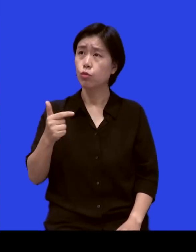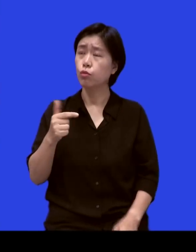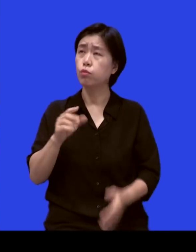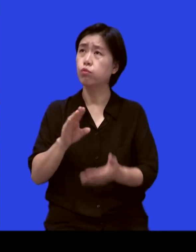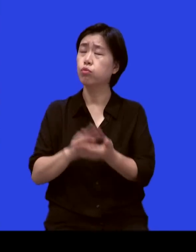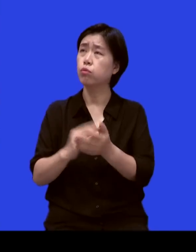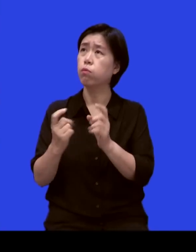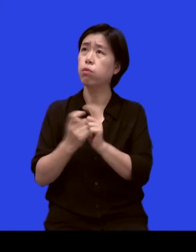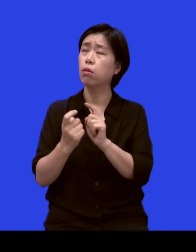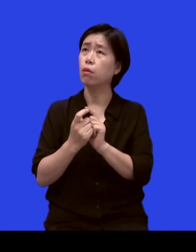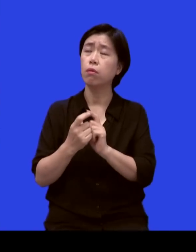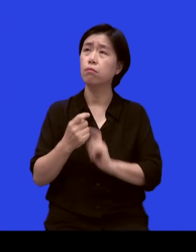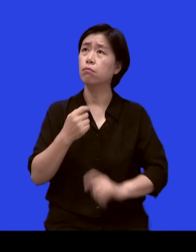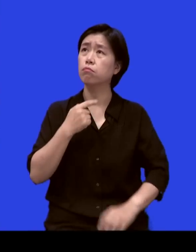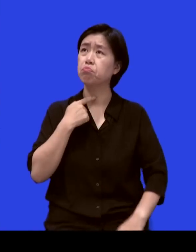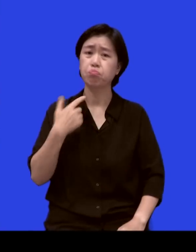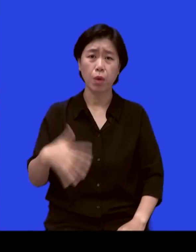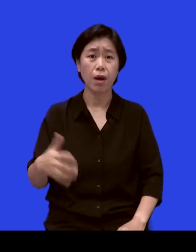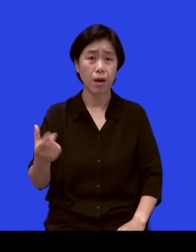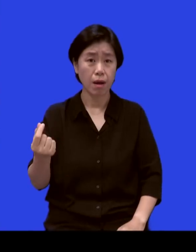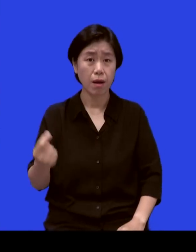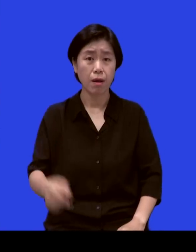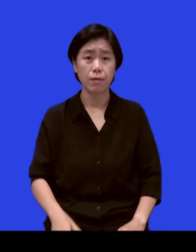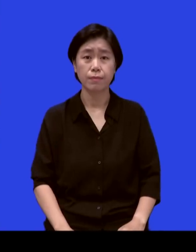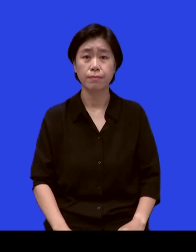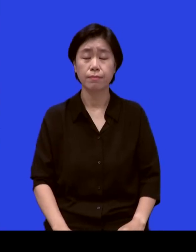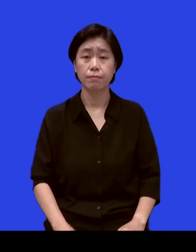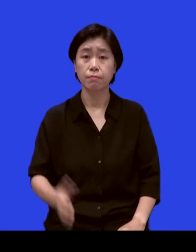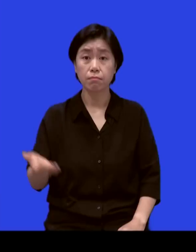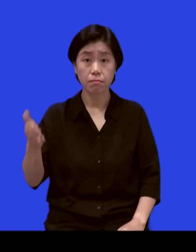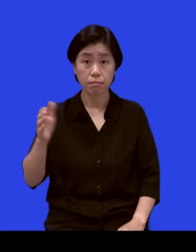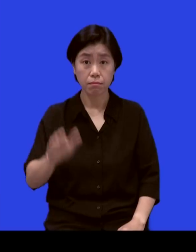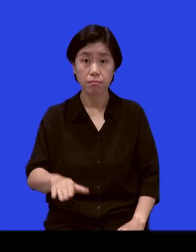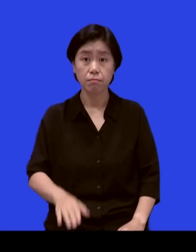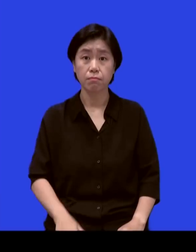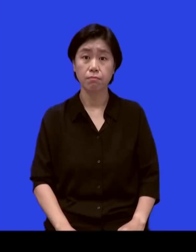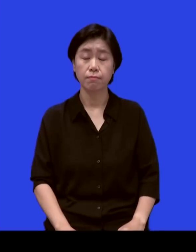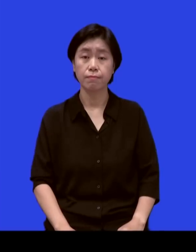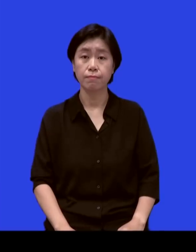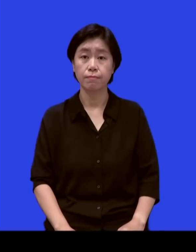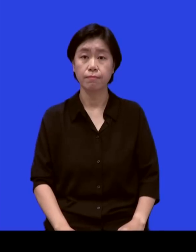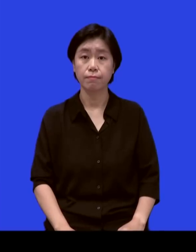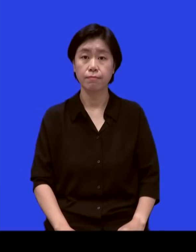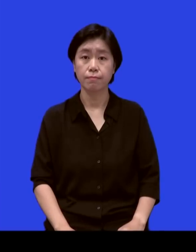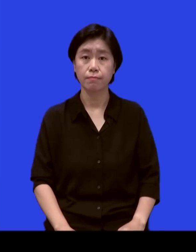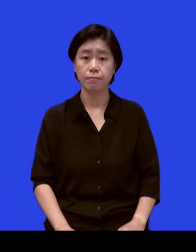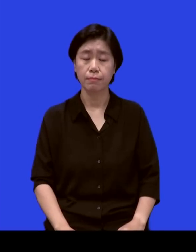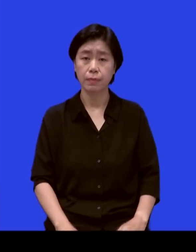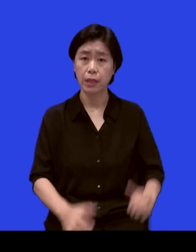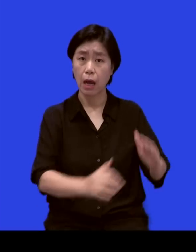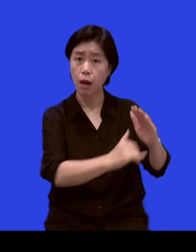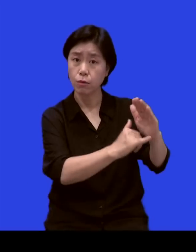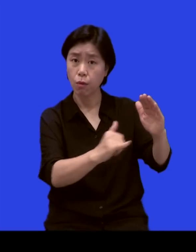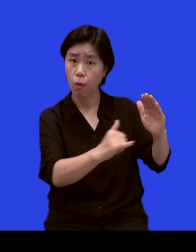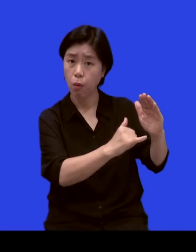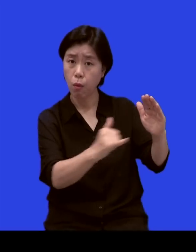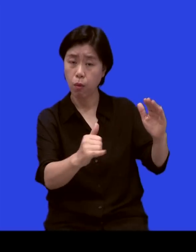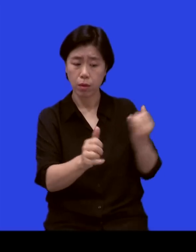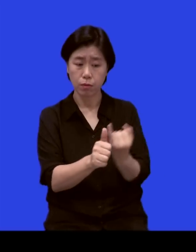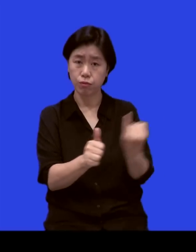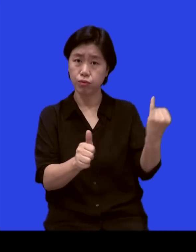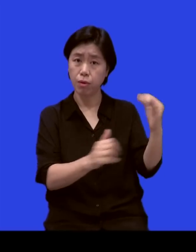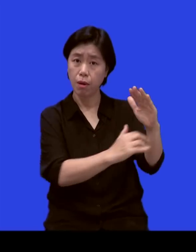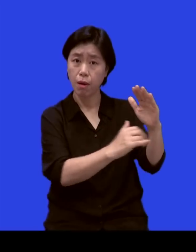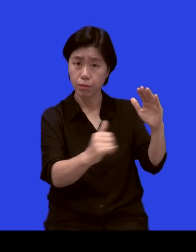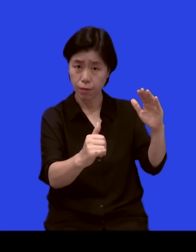큰 고난이라고 뭐 없었지만 어렸을 때 빼고는 근데 그게 이제 장인어른 처갓집을 통해서 이제 장인어른한테